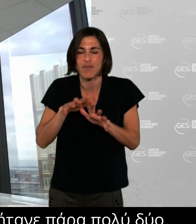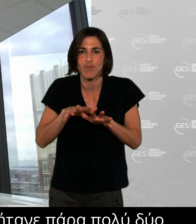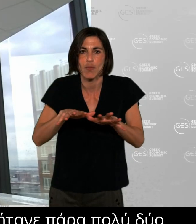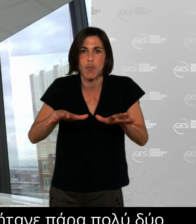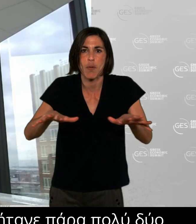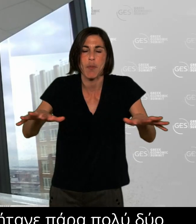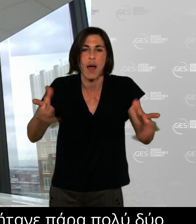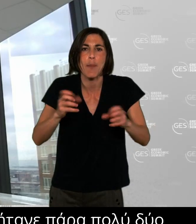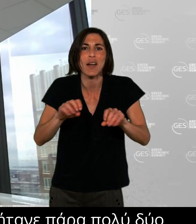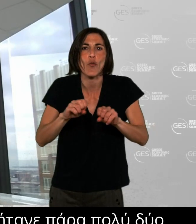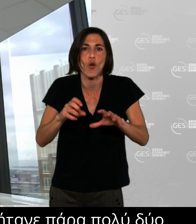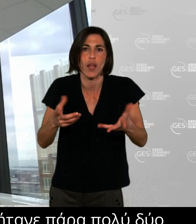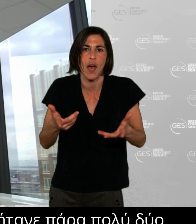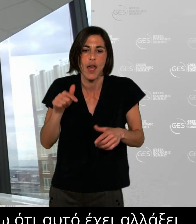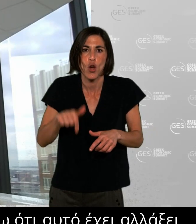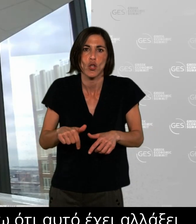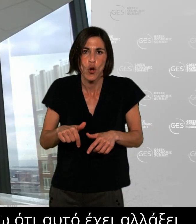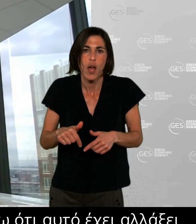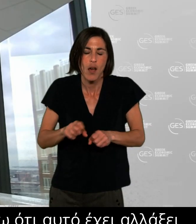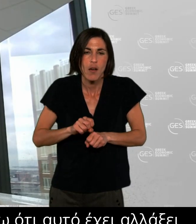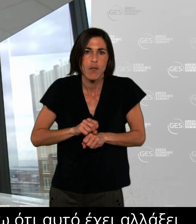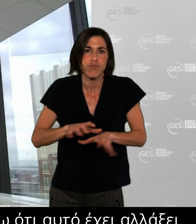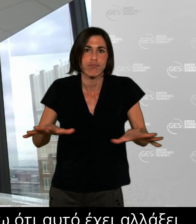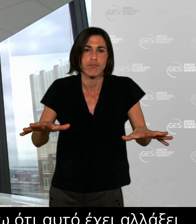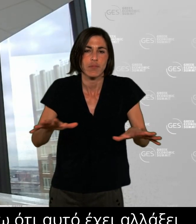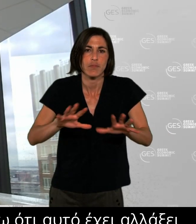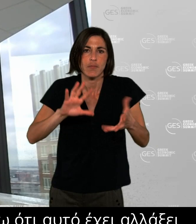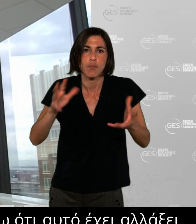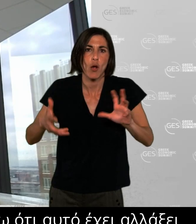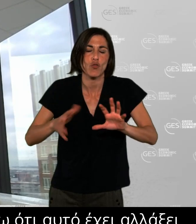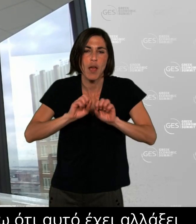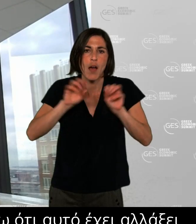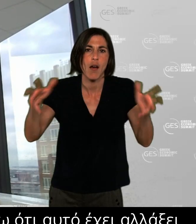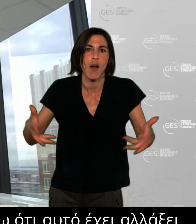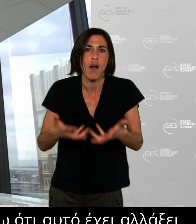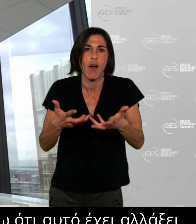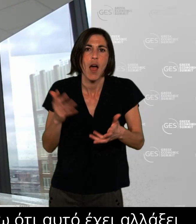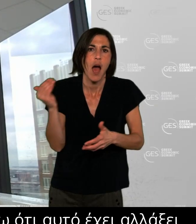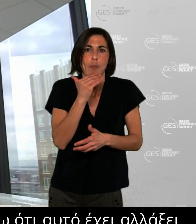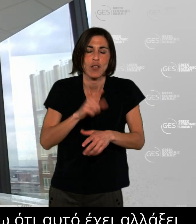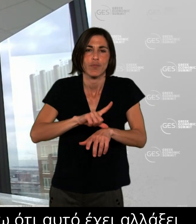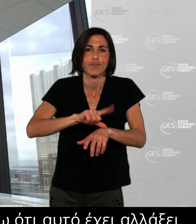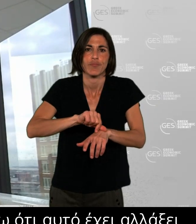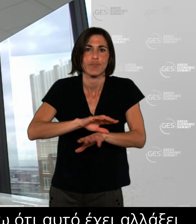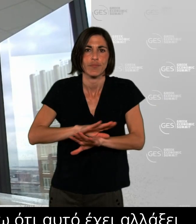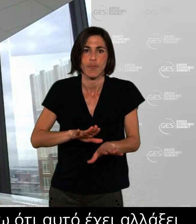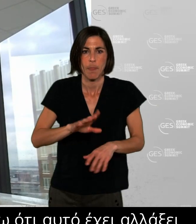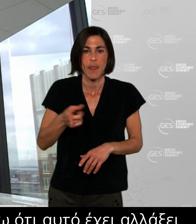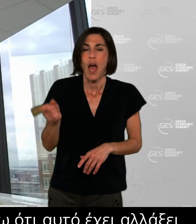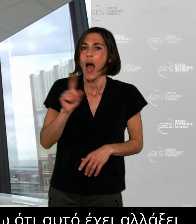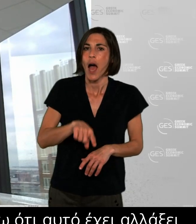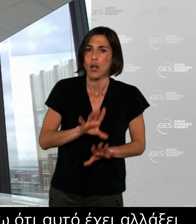πάρα πολύ άτρινε και όλα τα δεδομένα. Ένα άλλο είναι η διαφορά μεταξύ βασικής έρευνας και εφαρμοσμένης έρευνας.